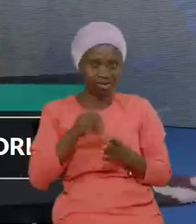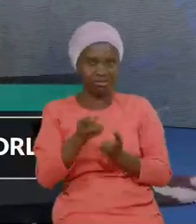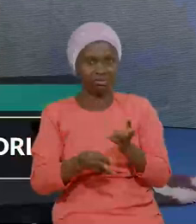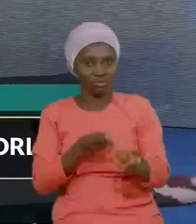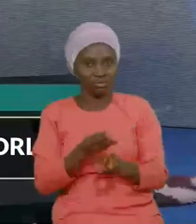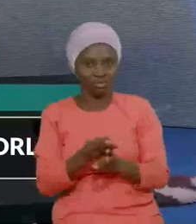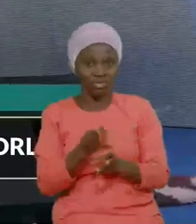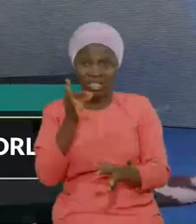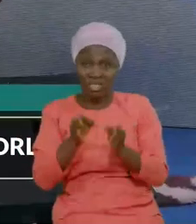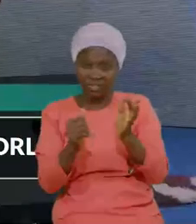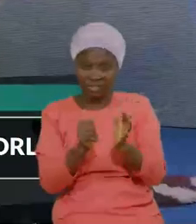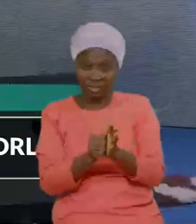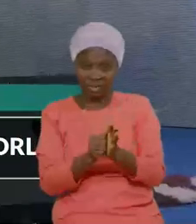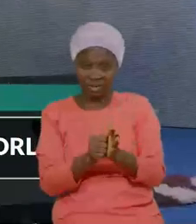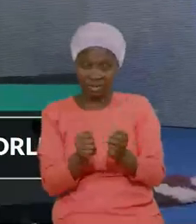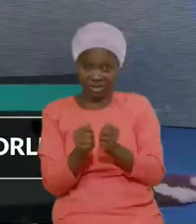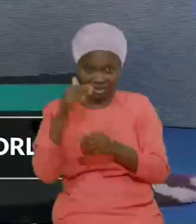Il y a un monde intérieur.